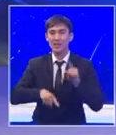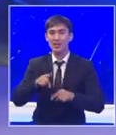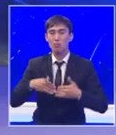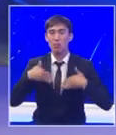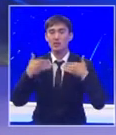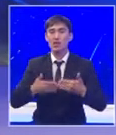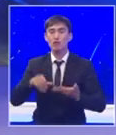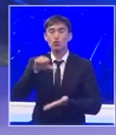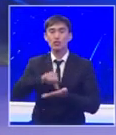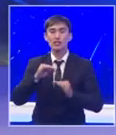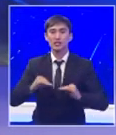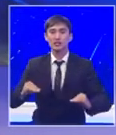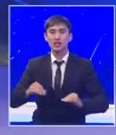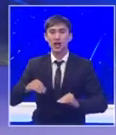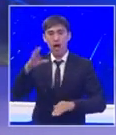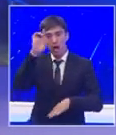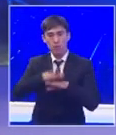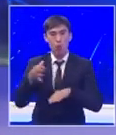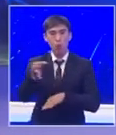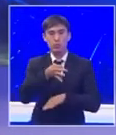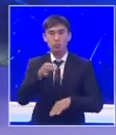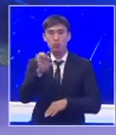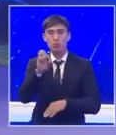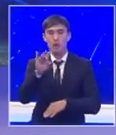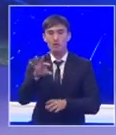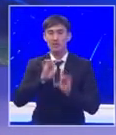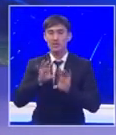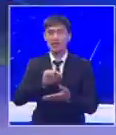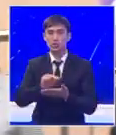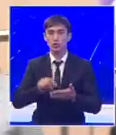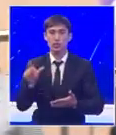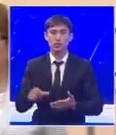аким Алматинской области Канат Бозумбаев, рассказывает наш корреспондент.